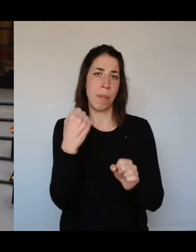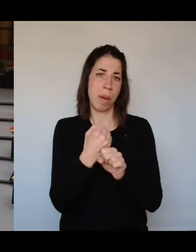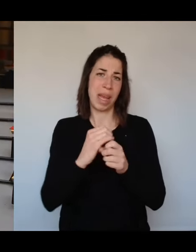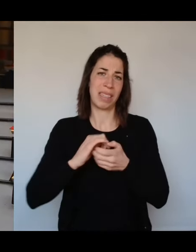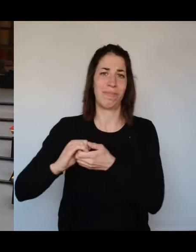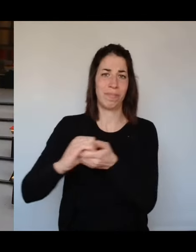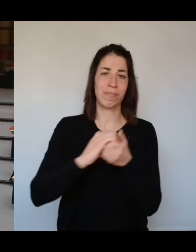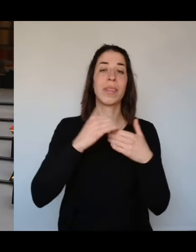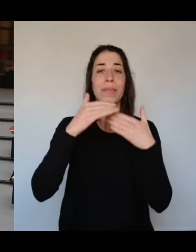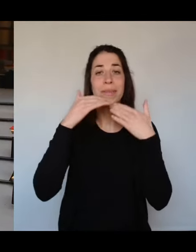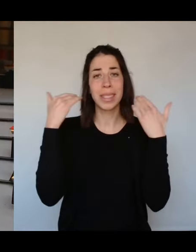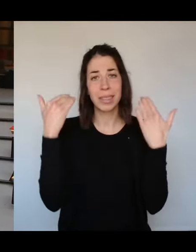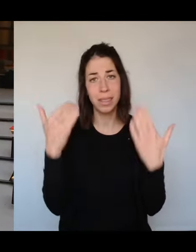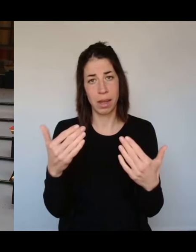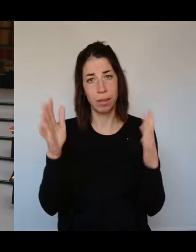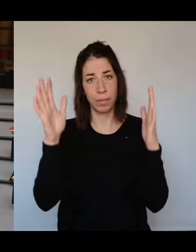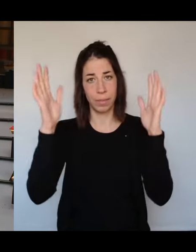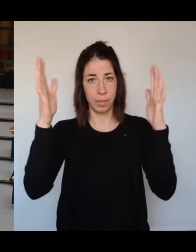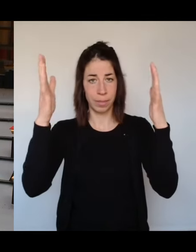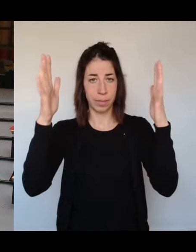Danke, Frau Präsidentin.